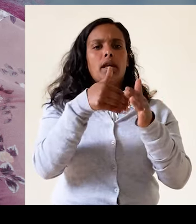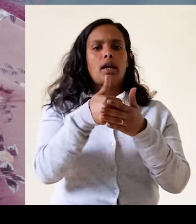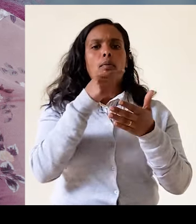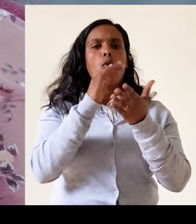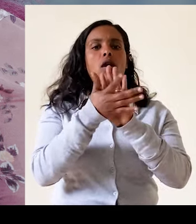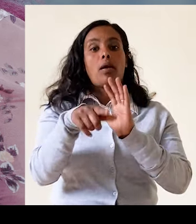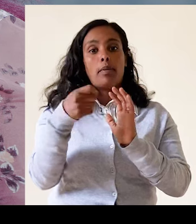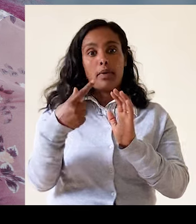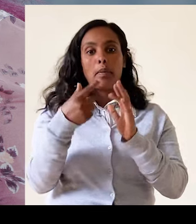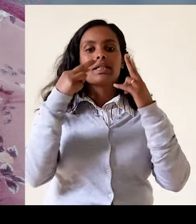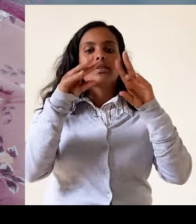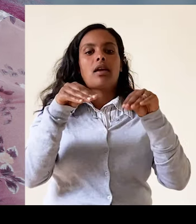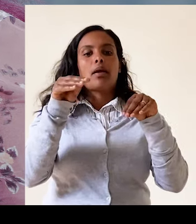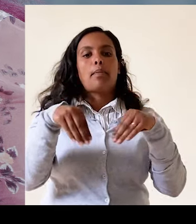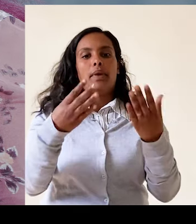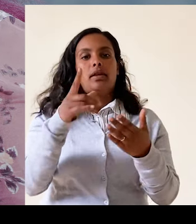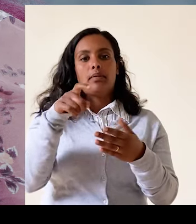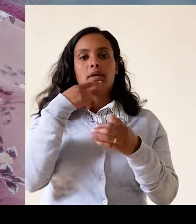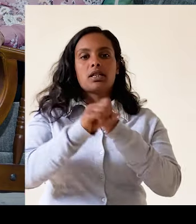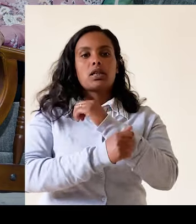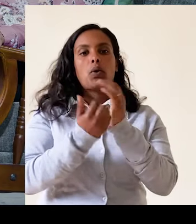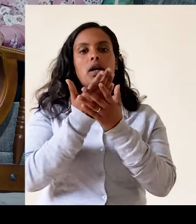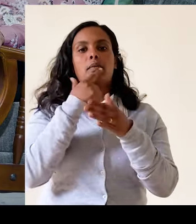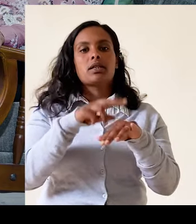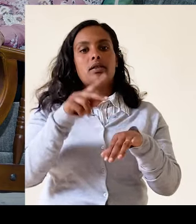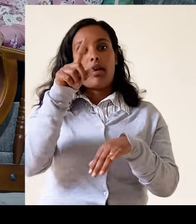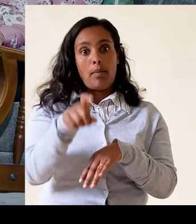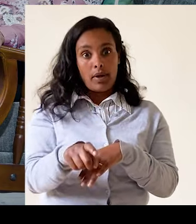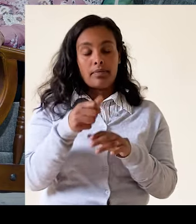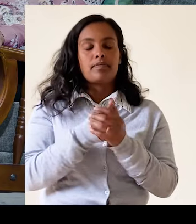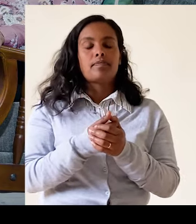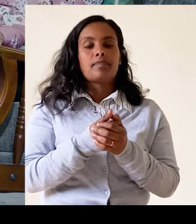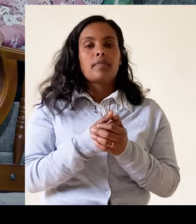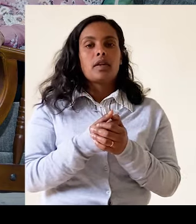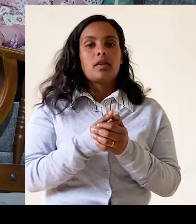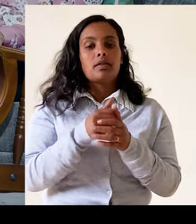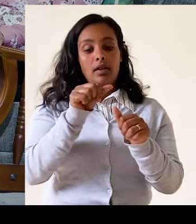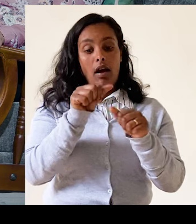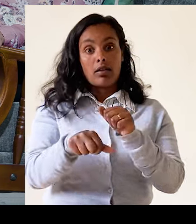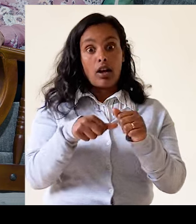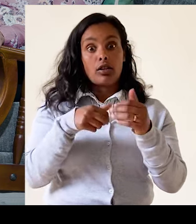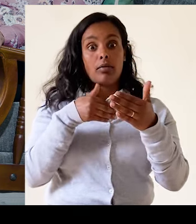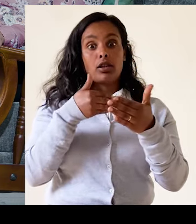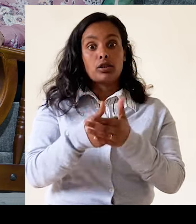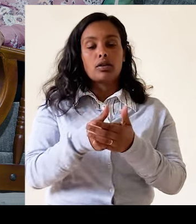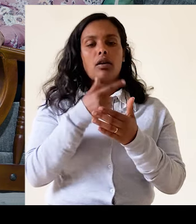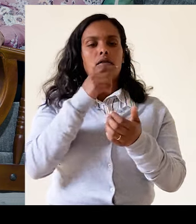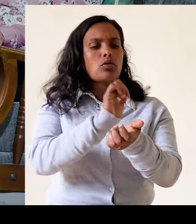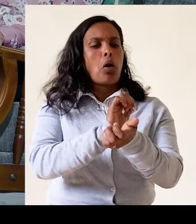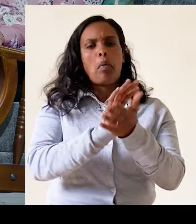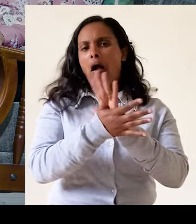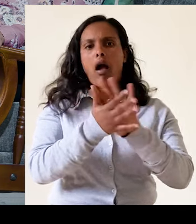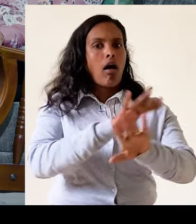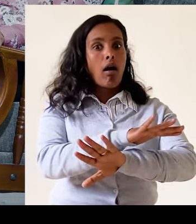ሁለንተናዊ ነው ምላሽ መሰጠት ያለበት የሚለው መሰረታዊ ነገር ነው ማንሳት ያለብን ማለት ነው። ጥቃት አድራሹን በቃ ታስሯል